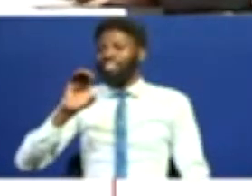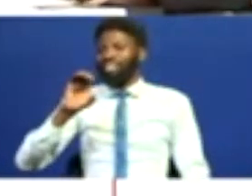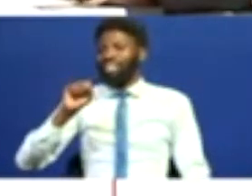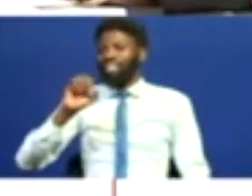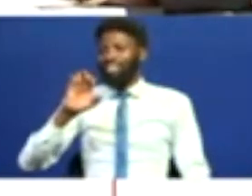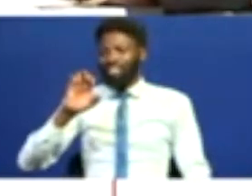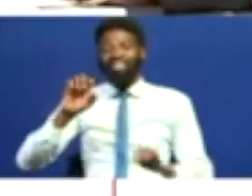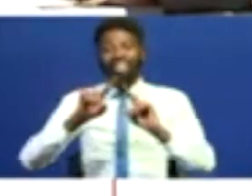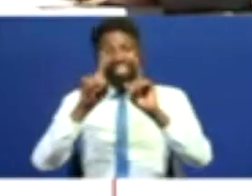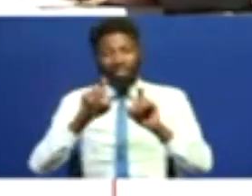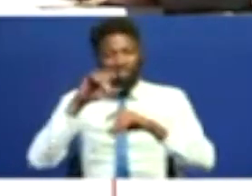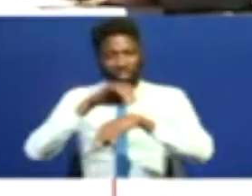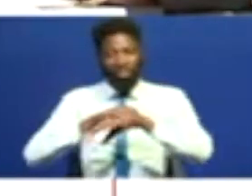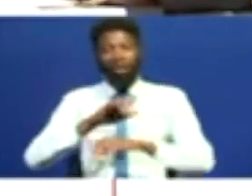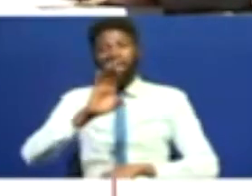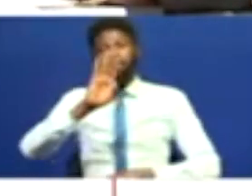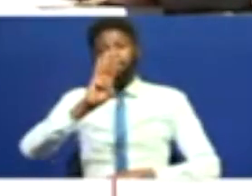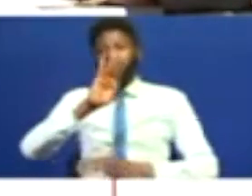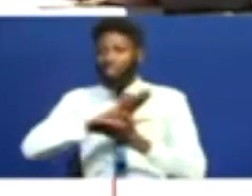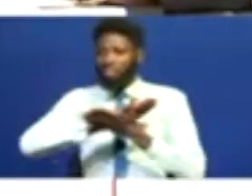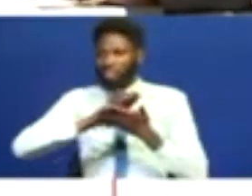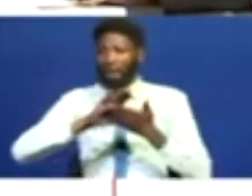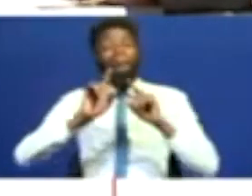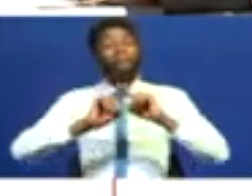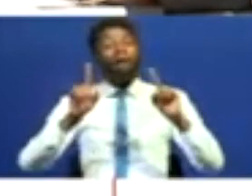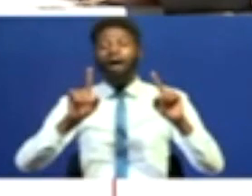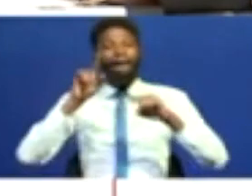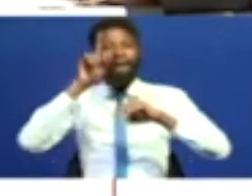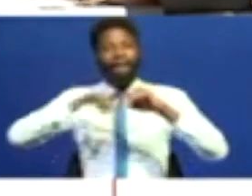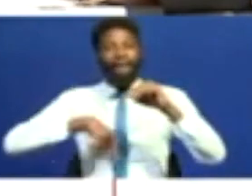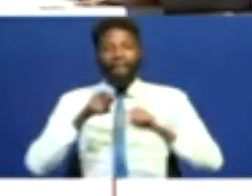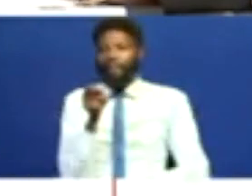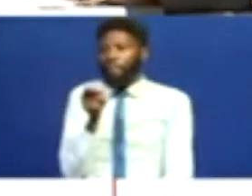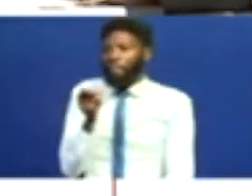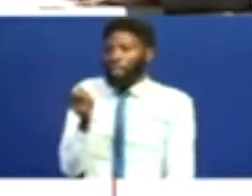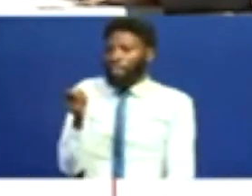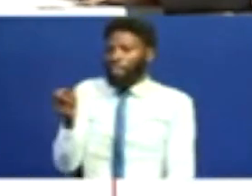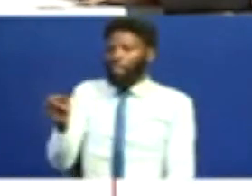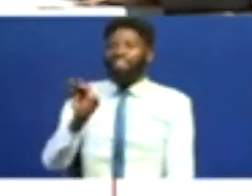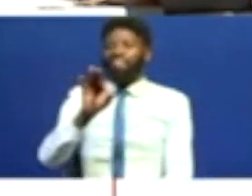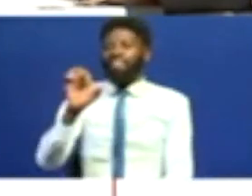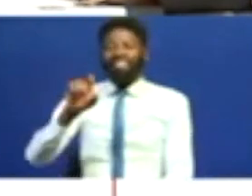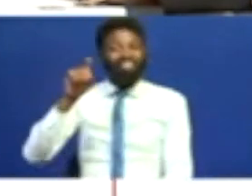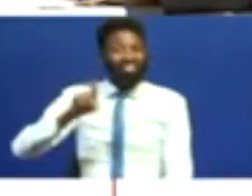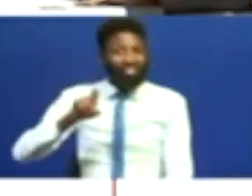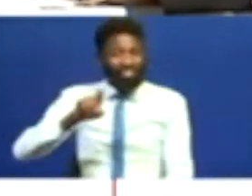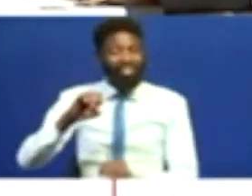na kupata alama ya B wastani, lakini hana uwezo wa kulipa karo inayohitajika ya shilingi